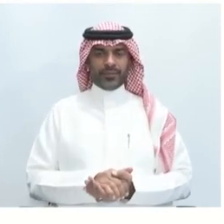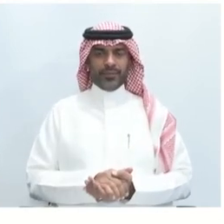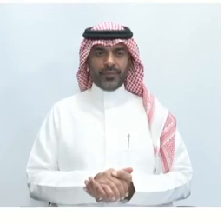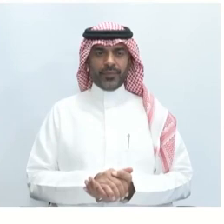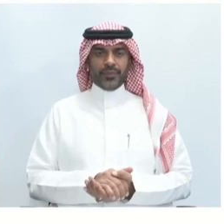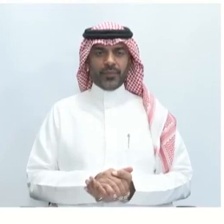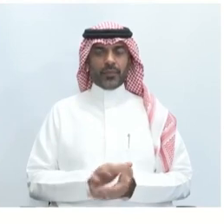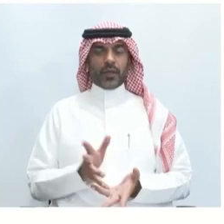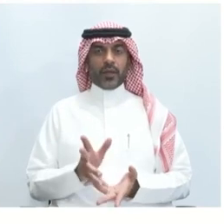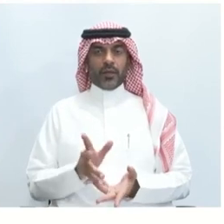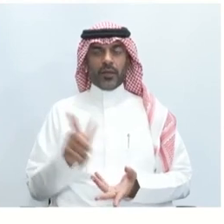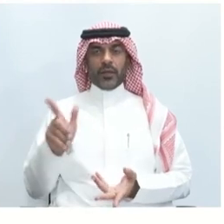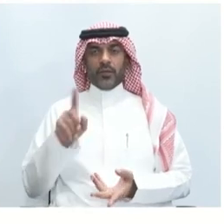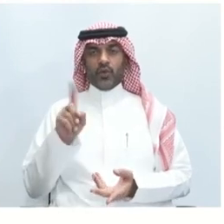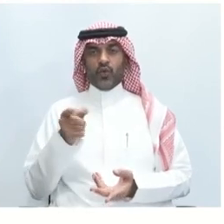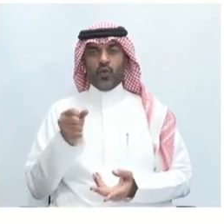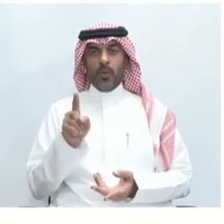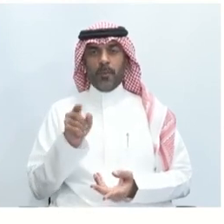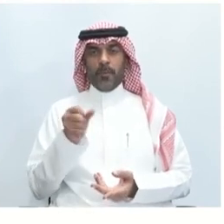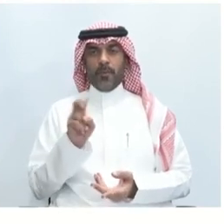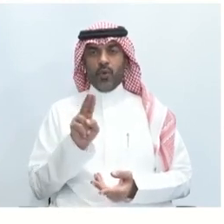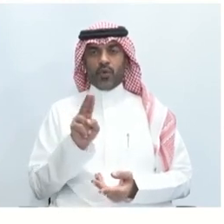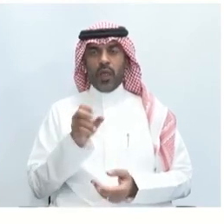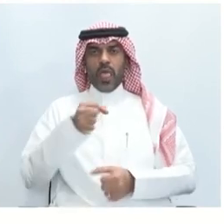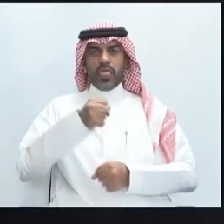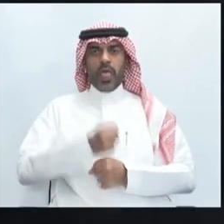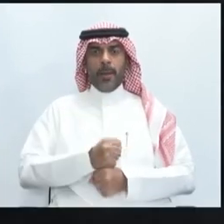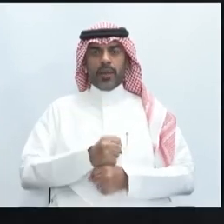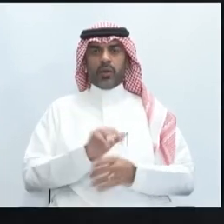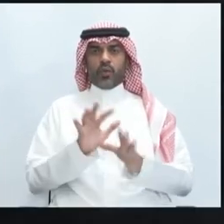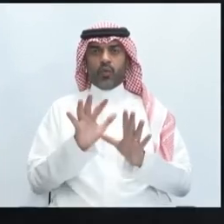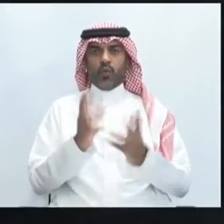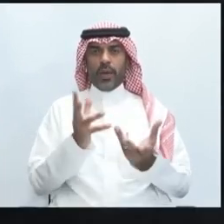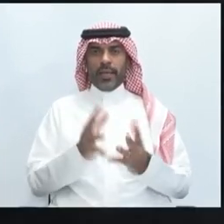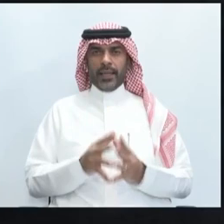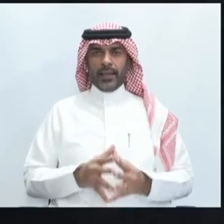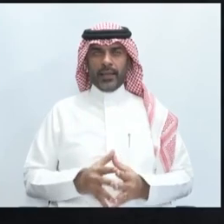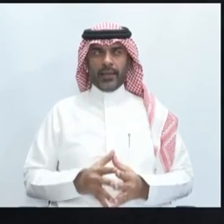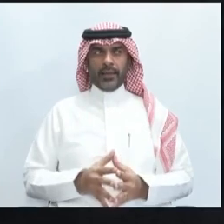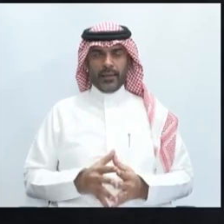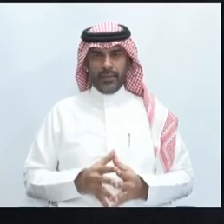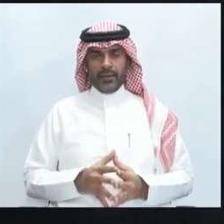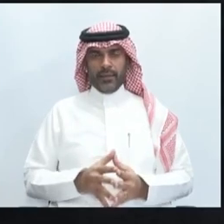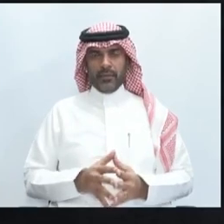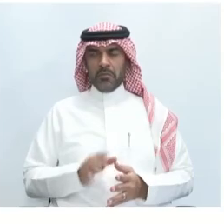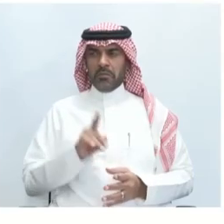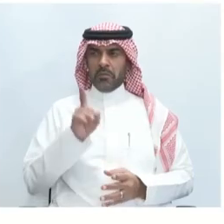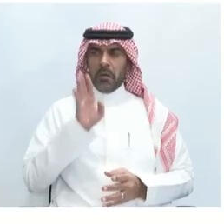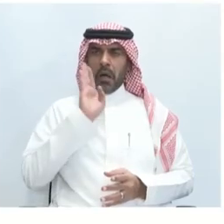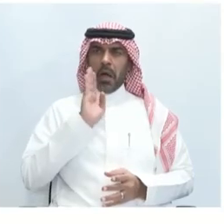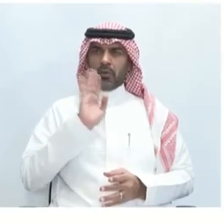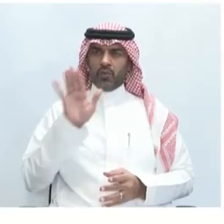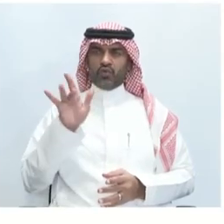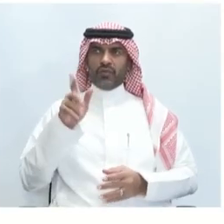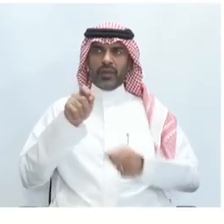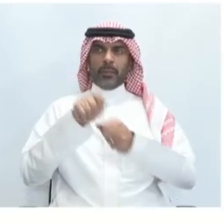طيب اين نجد او اين تستخدم الروبوتات الثابته احسنتم نجدها عاده في المصانع